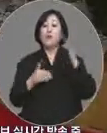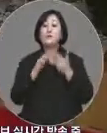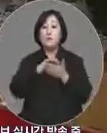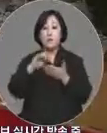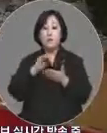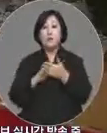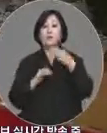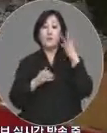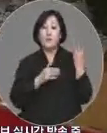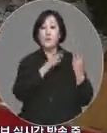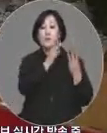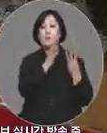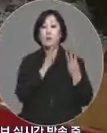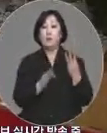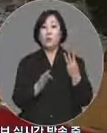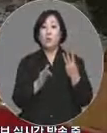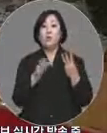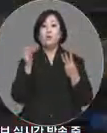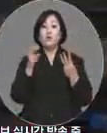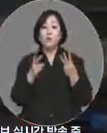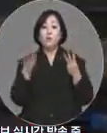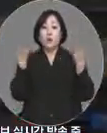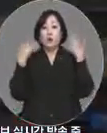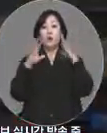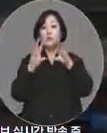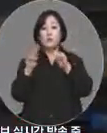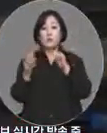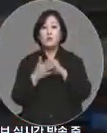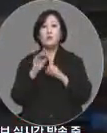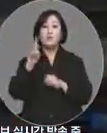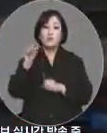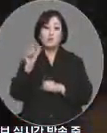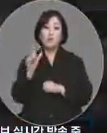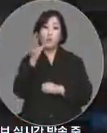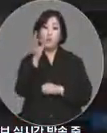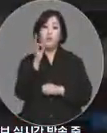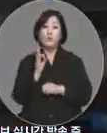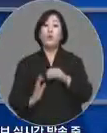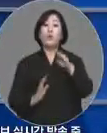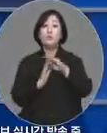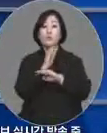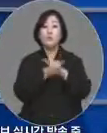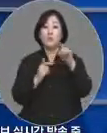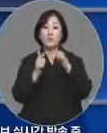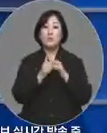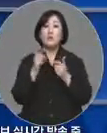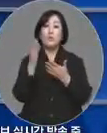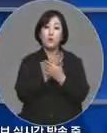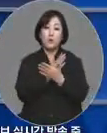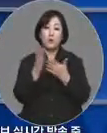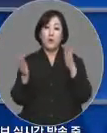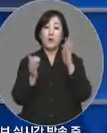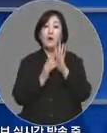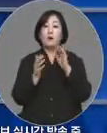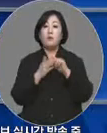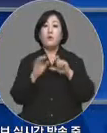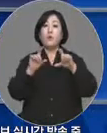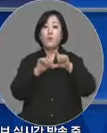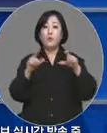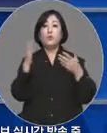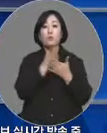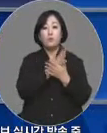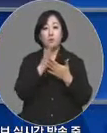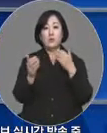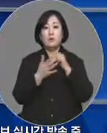비율 3% 그리고 등교 중지 학생 비율 15%를 기준으로 부분 원격 전환이나 전면 원격